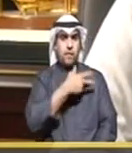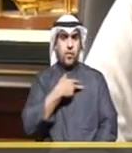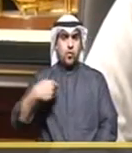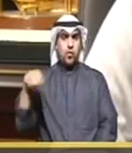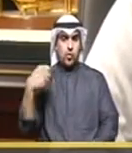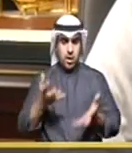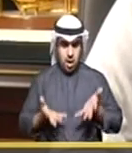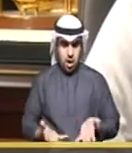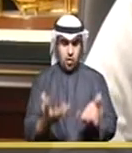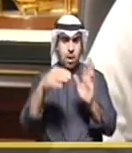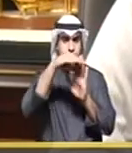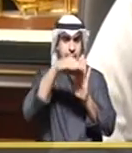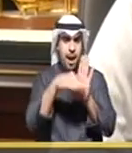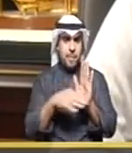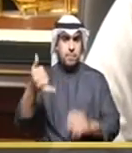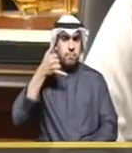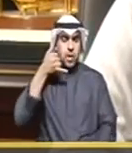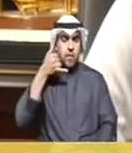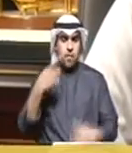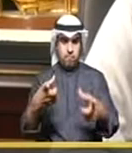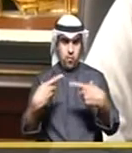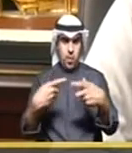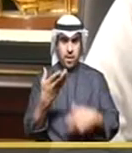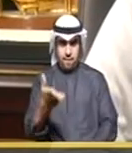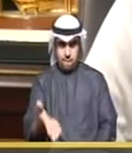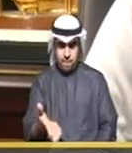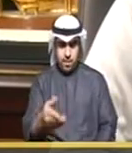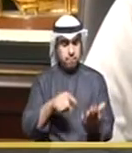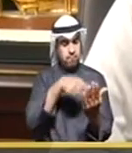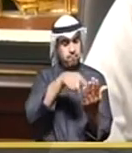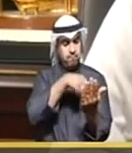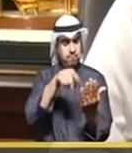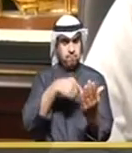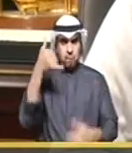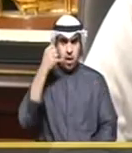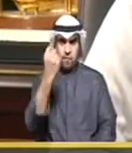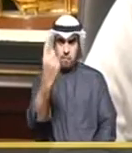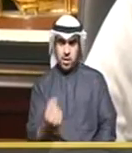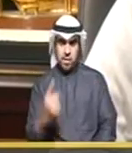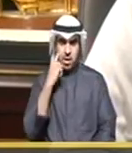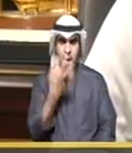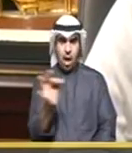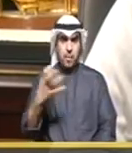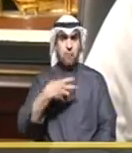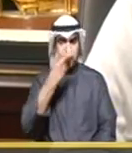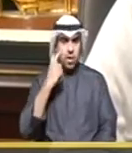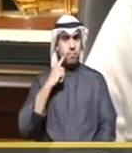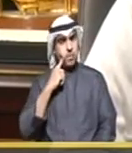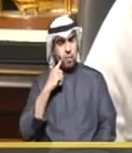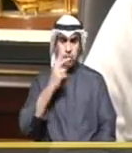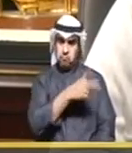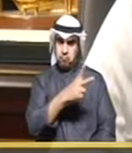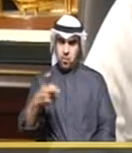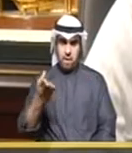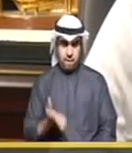هو تطبيق إلكتروني ذكي يطبق أبليكيشن هو على الأجهزة الذكية، بإمكان الكل